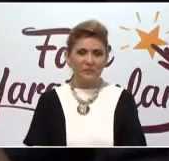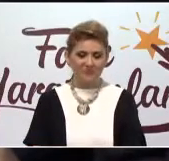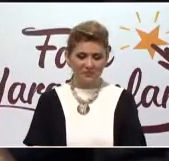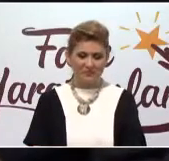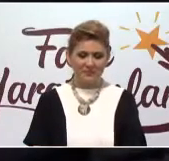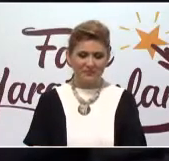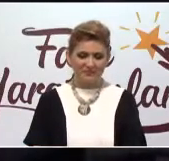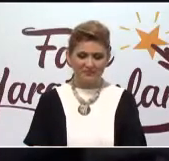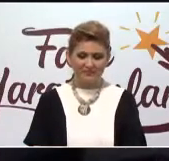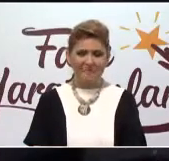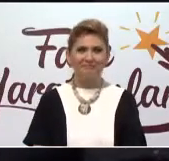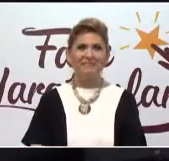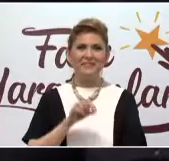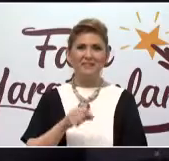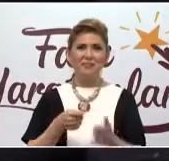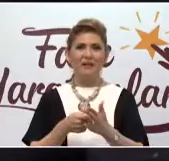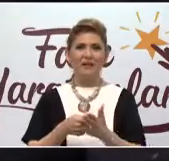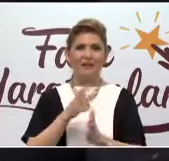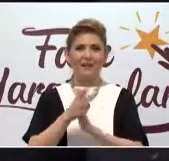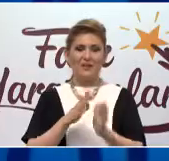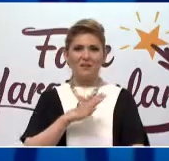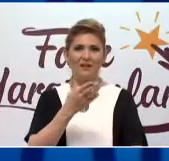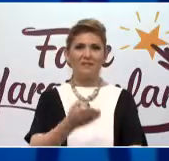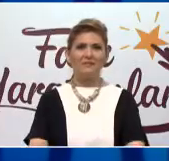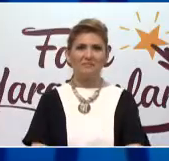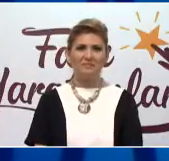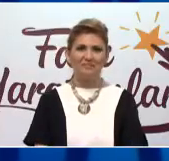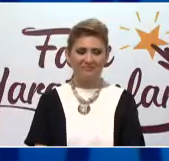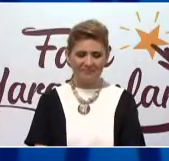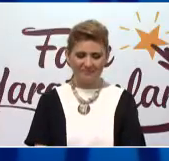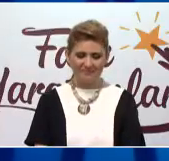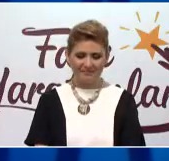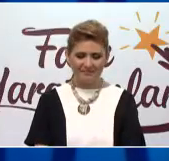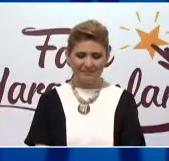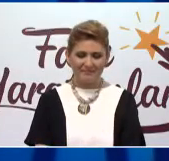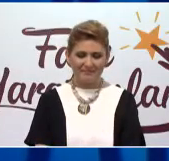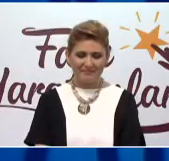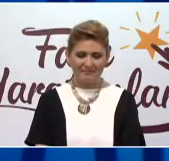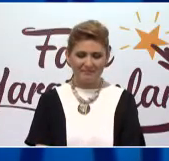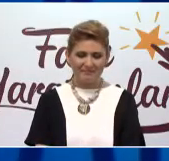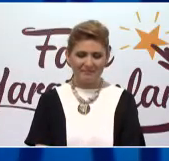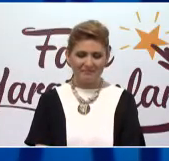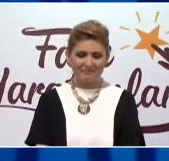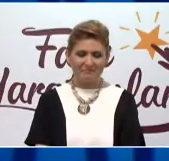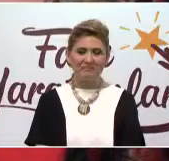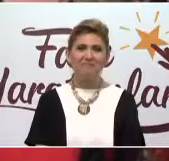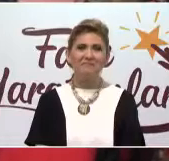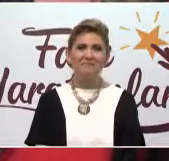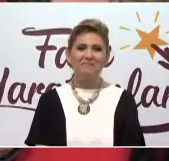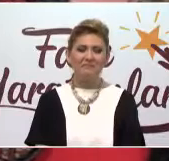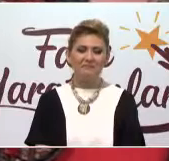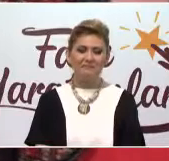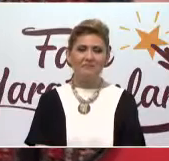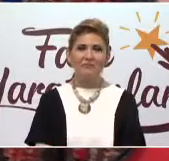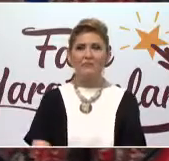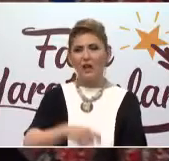anda ekranda da bir yandan biz işaret dili yapıyoruz ama hani siz de şöyle somut bir gösterin, ben de bir öğrenmiş olayım. Aslında